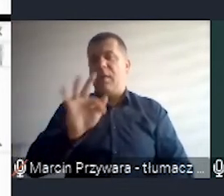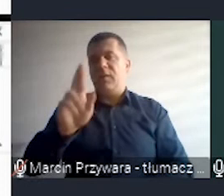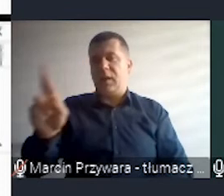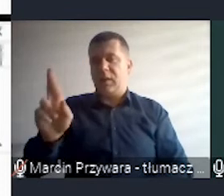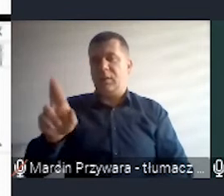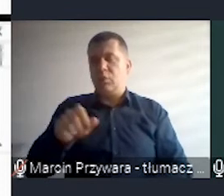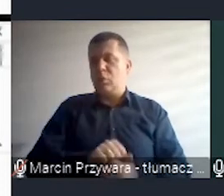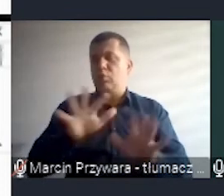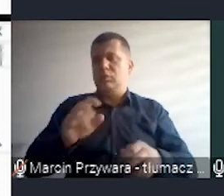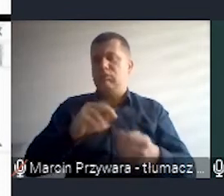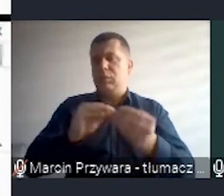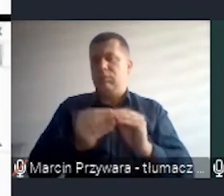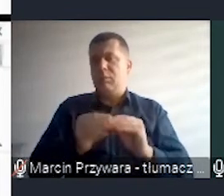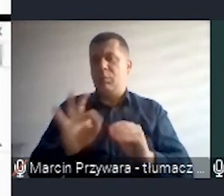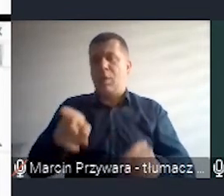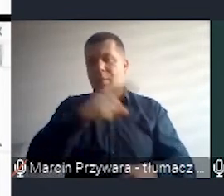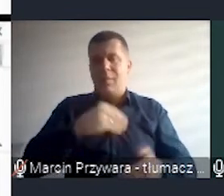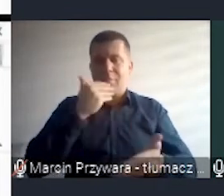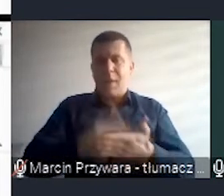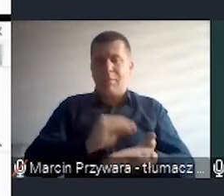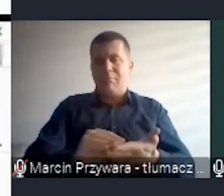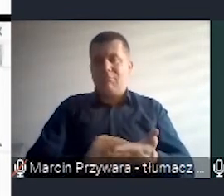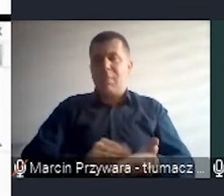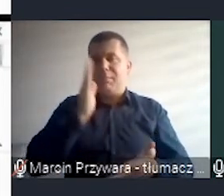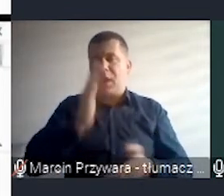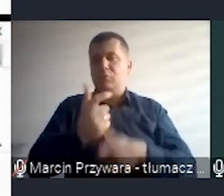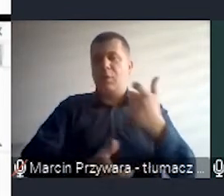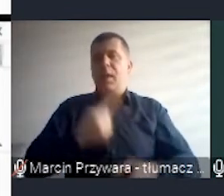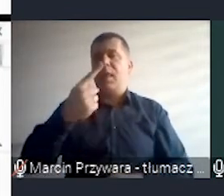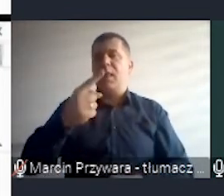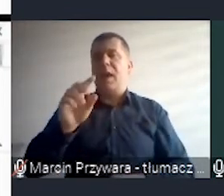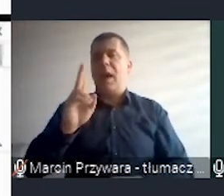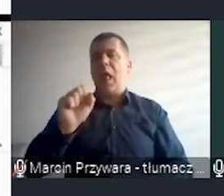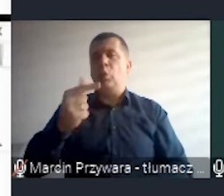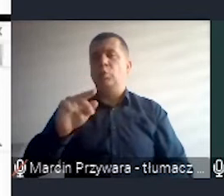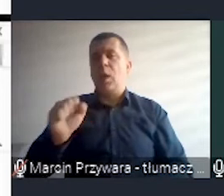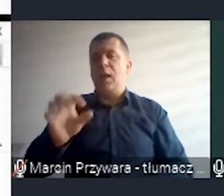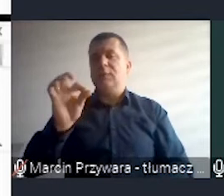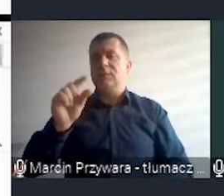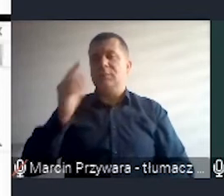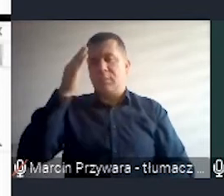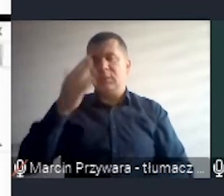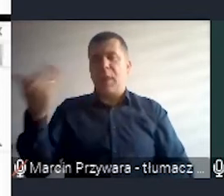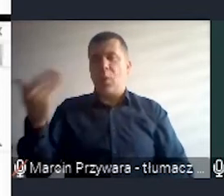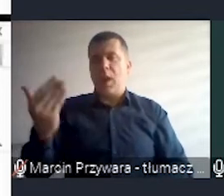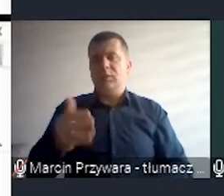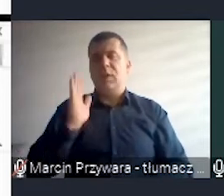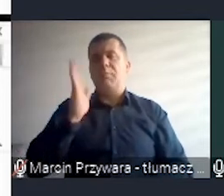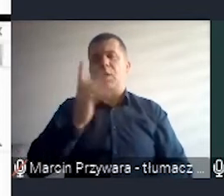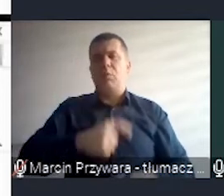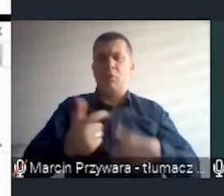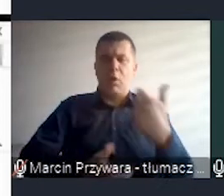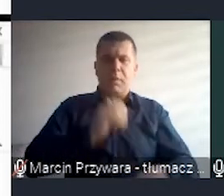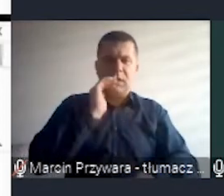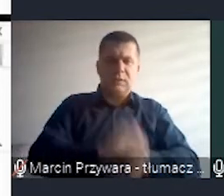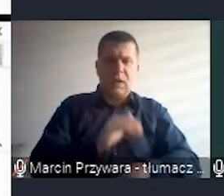dużo problemów, bo deklarujecie Państwo, że będziecie stosować klauzuły społeczne. Później może to wyjść dosyć śmiesznie, bo na przykład robiąc